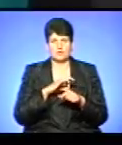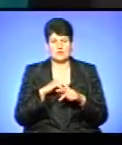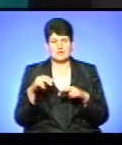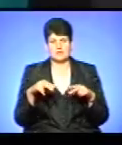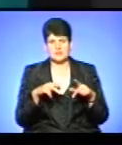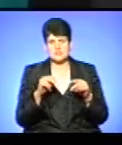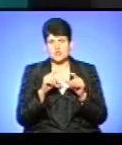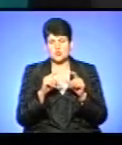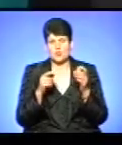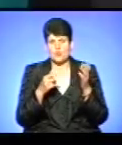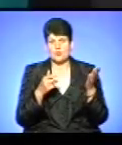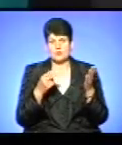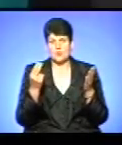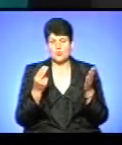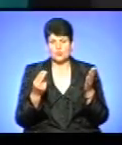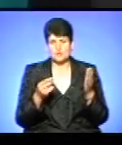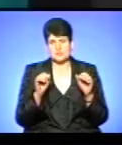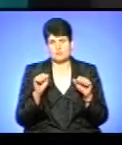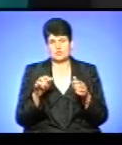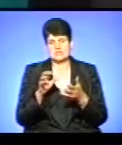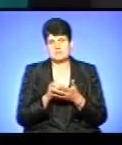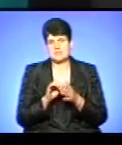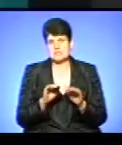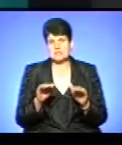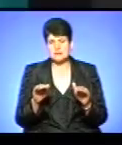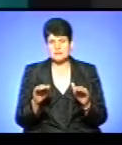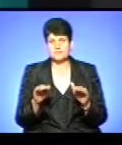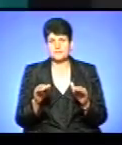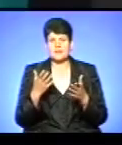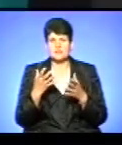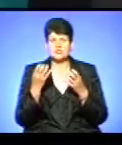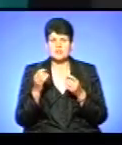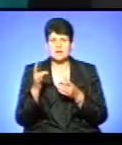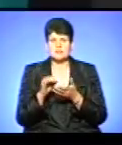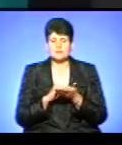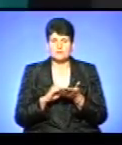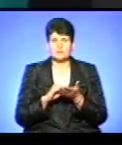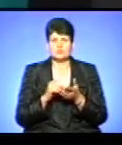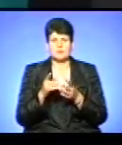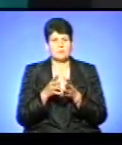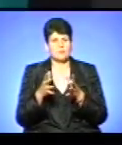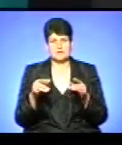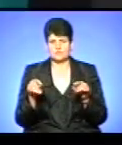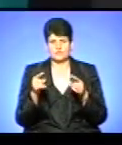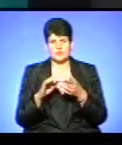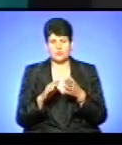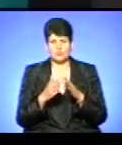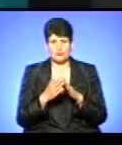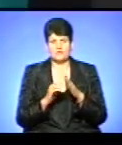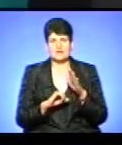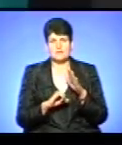школа художнє, де можуть займатися діти. Але ще раз наголошую, що ми по максимуму створили умови, власне, на